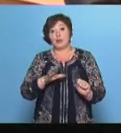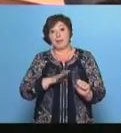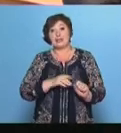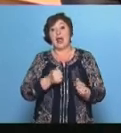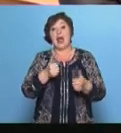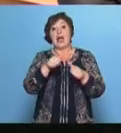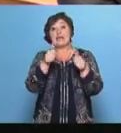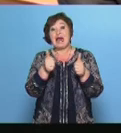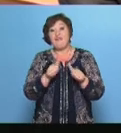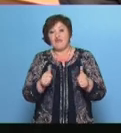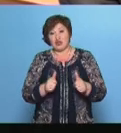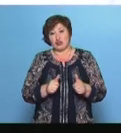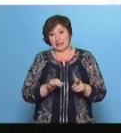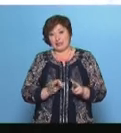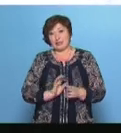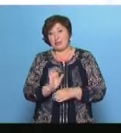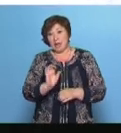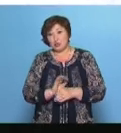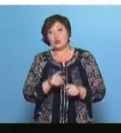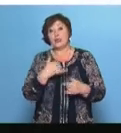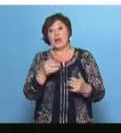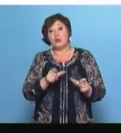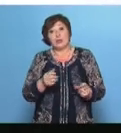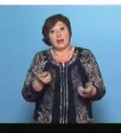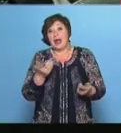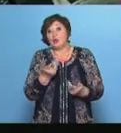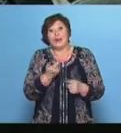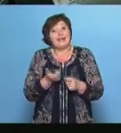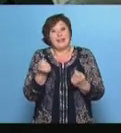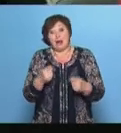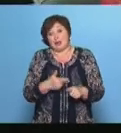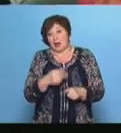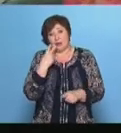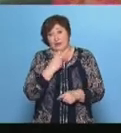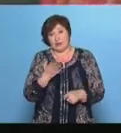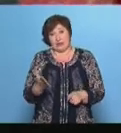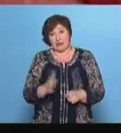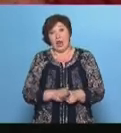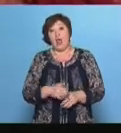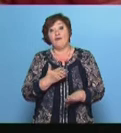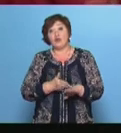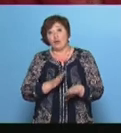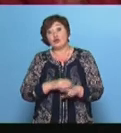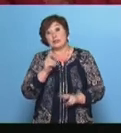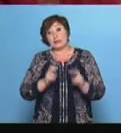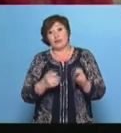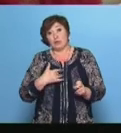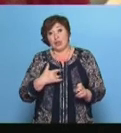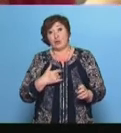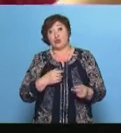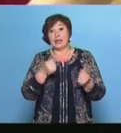графически изобразить их продукцию для людей, которые никогда этого не видели. Вот, допустим, про Воткинский завод. Я уже даже